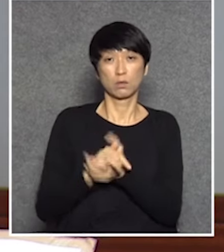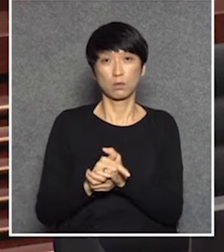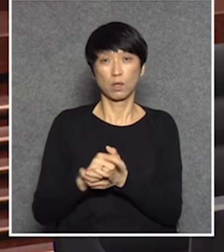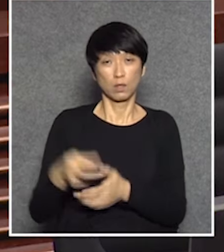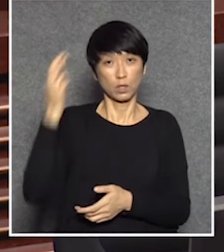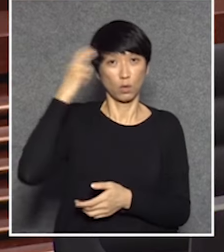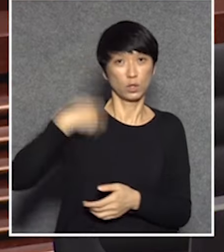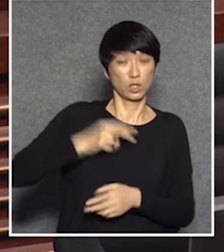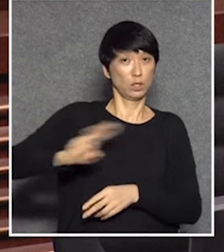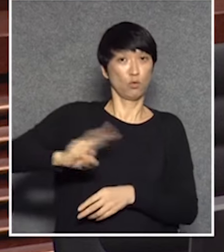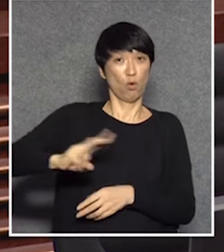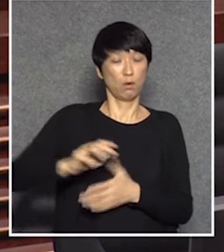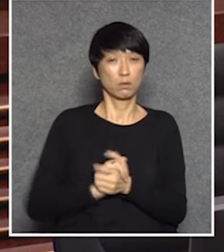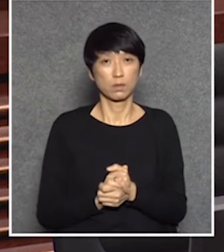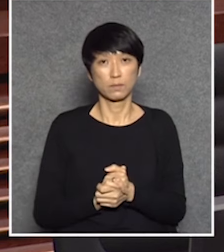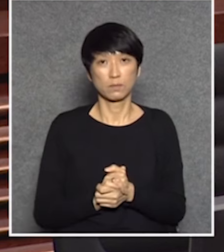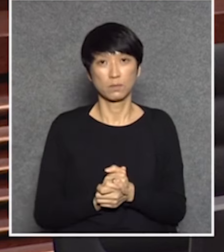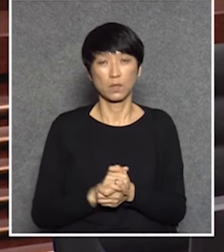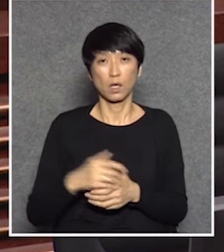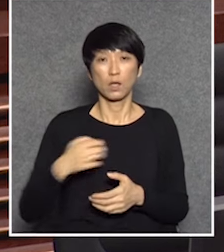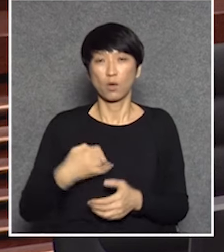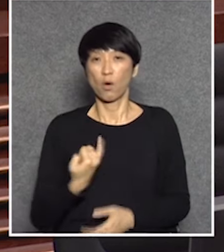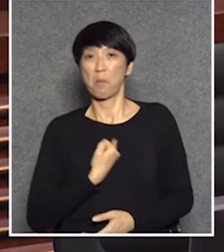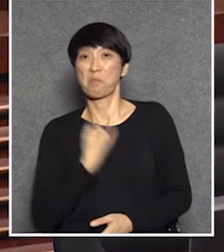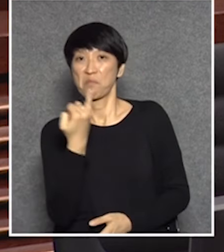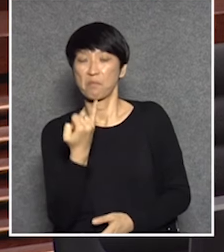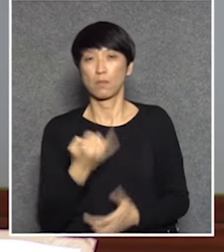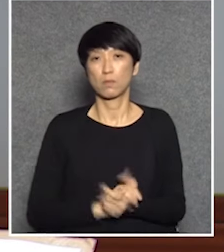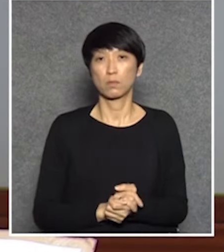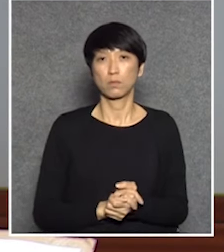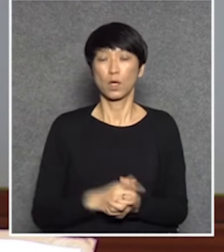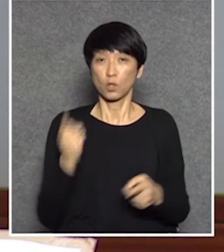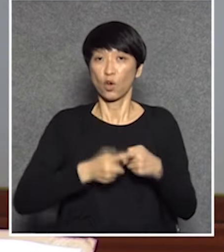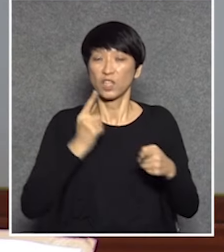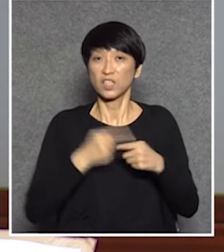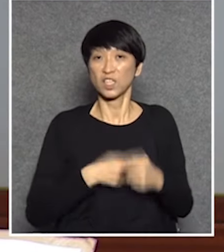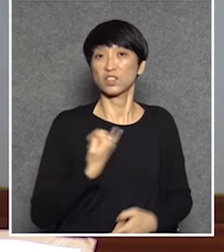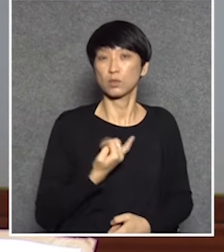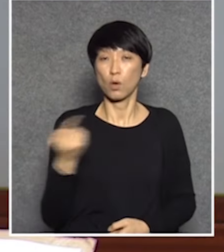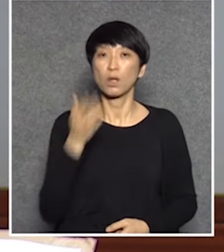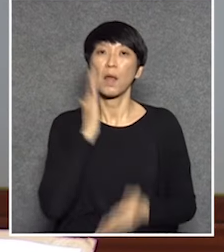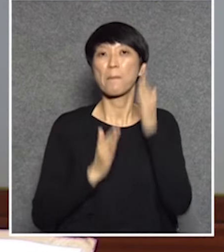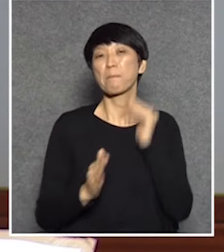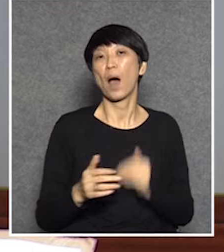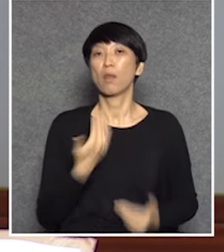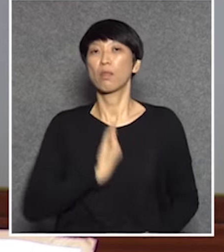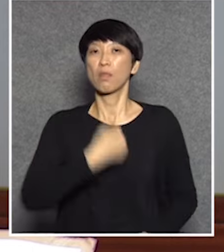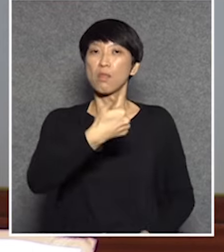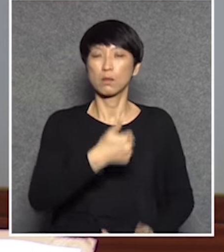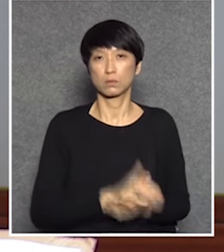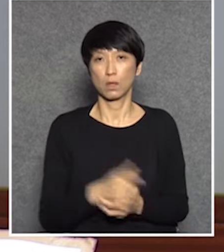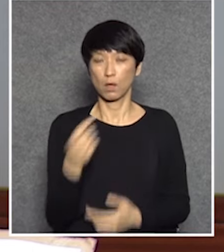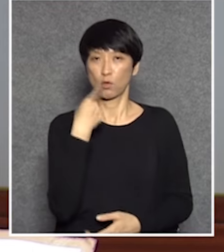混蠢啊？我係小人啊，我都係真小人啦、啊，好過班偽君子啦、啊。講